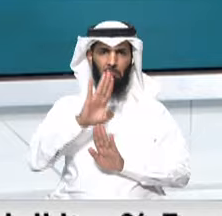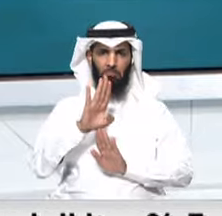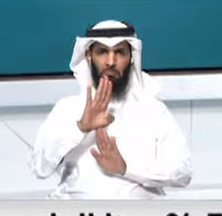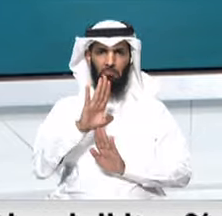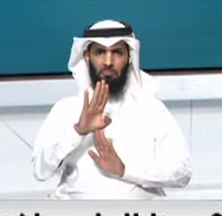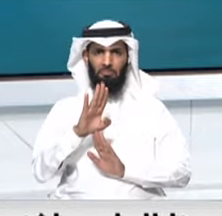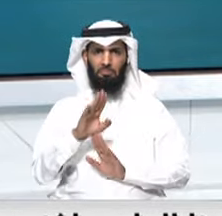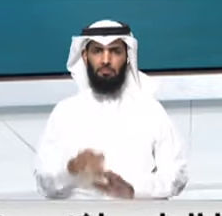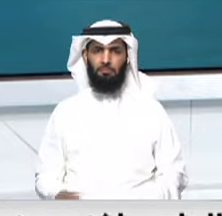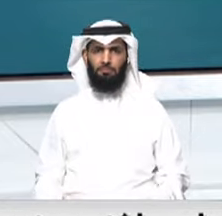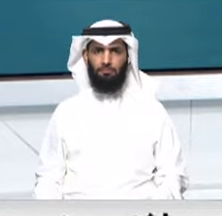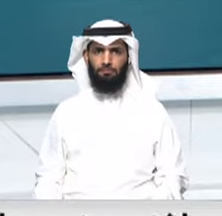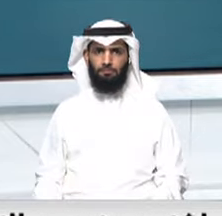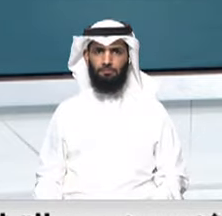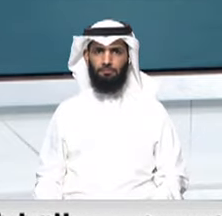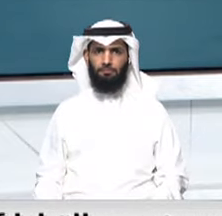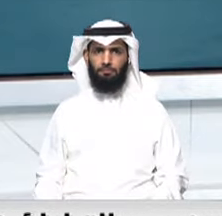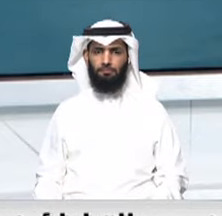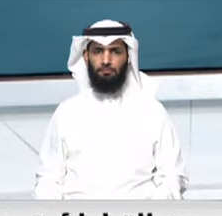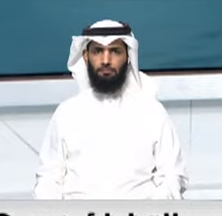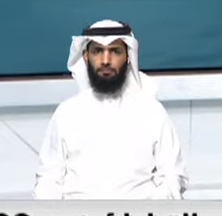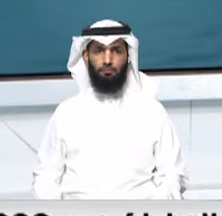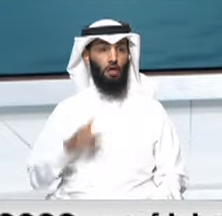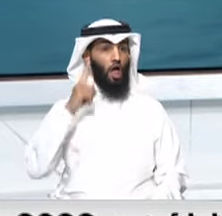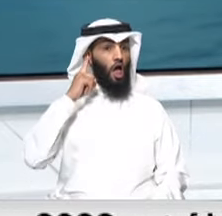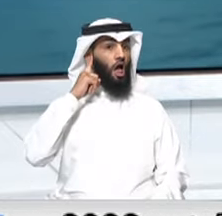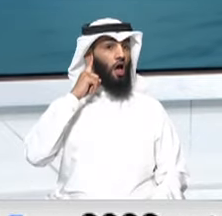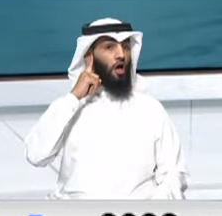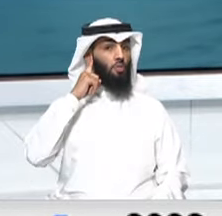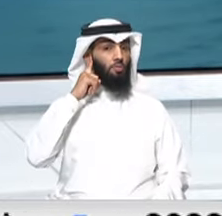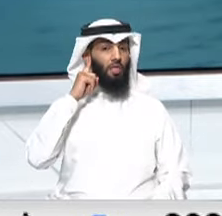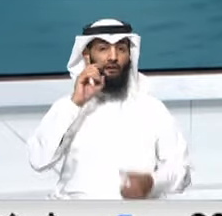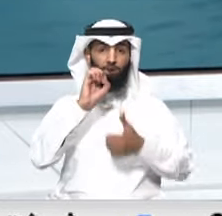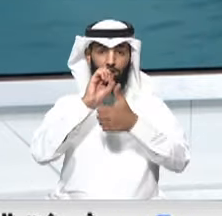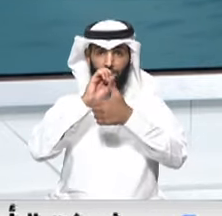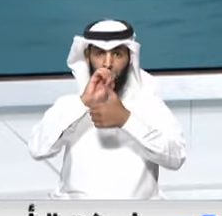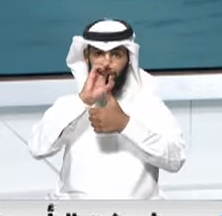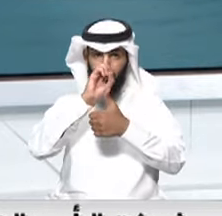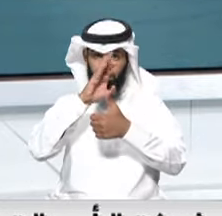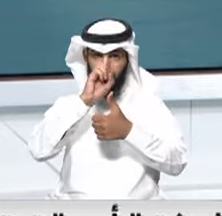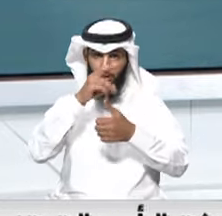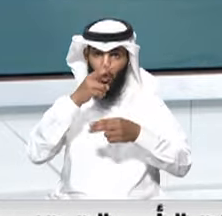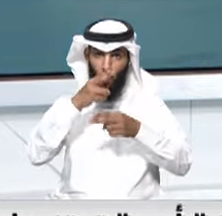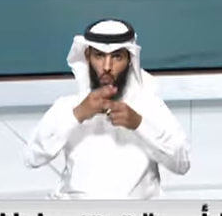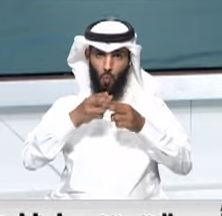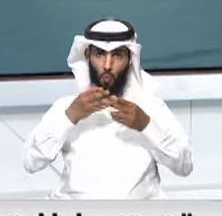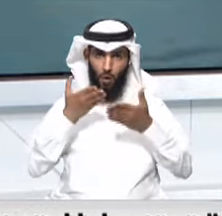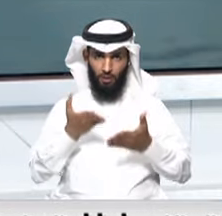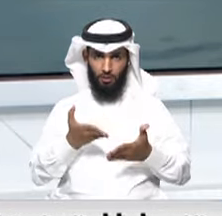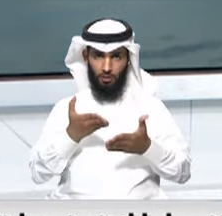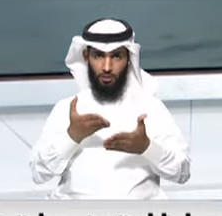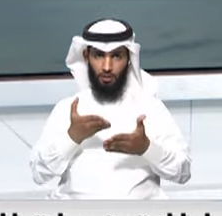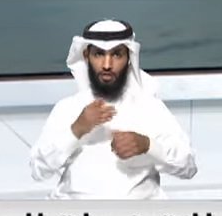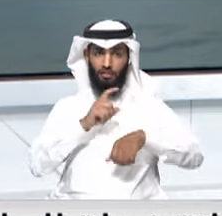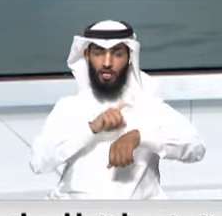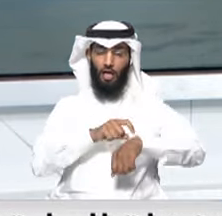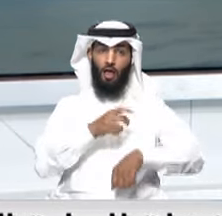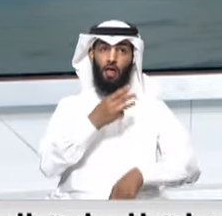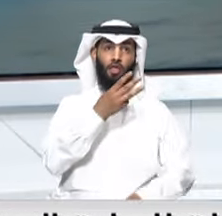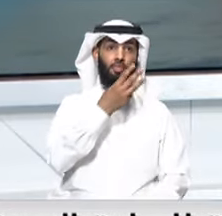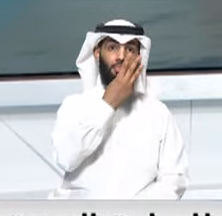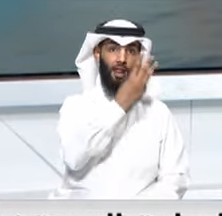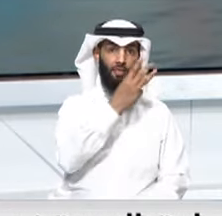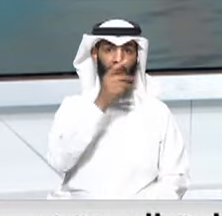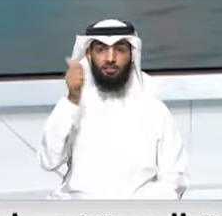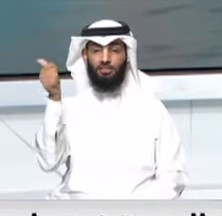في فترات الفساد. أذان الفجر حسب التوقيت المحلي لمدينة الكويت الساعة 3:16 دقيقة،